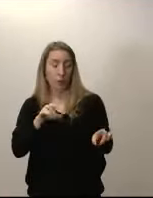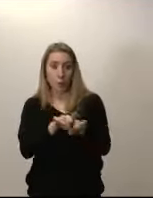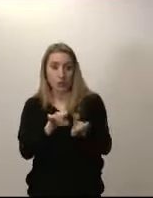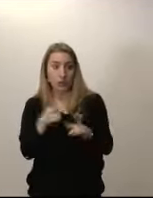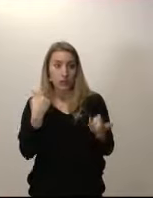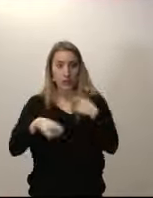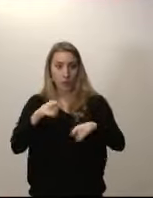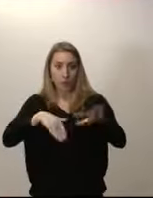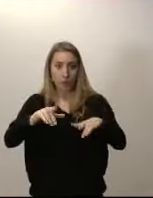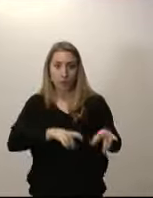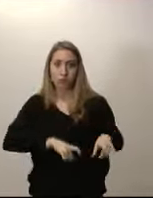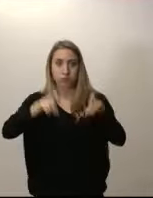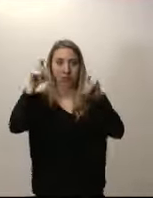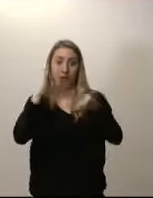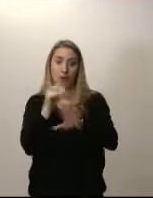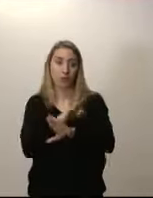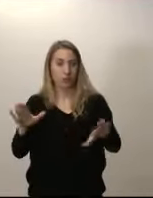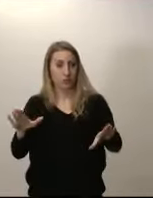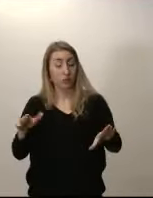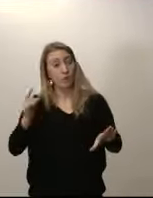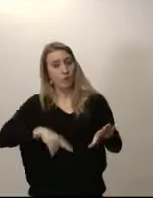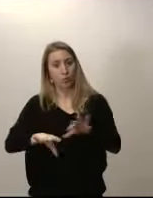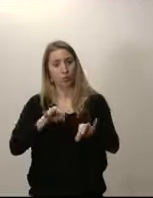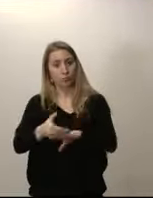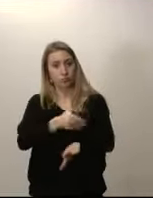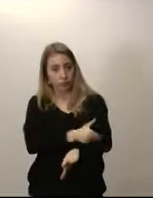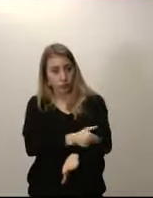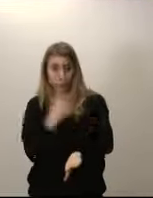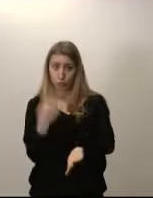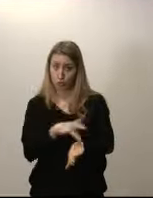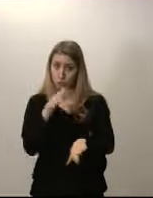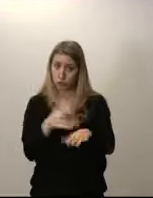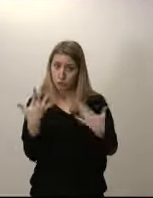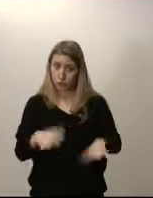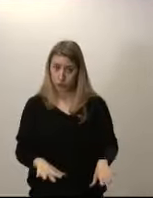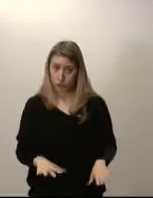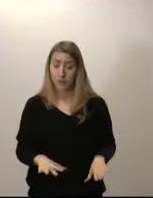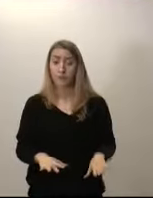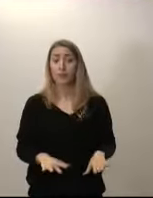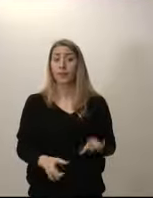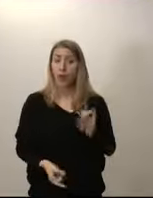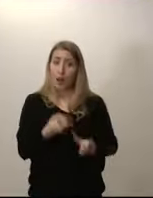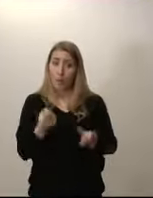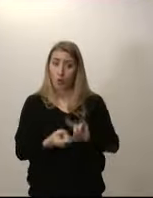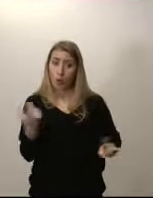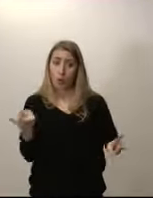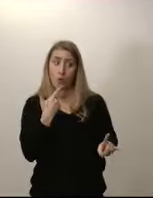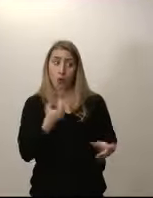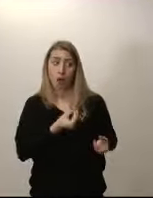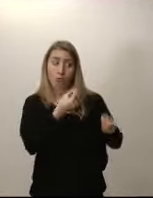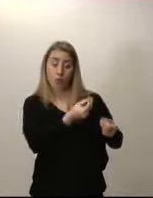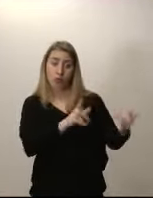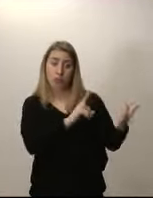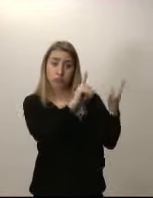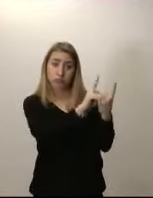fonctionnement qui augmentent. Il faudra bien, à un moment donné, faire des choix. Nous les avons faits. Pour avoir une crédibilité, comme le disait M. Louis, au niveau des banques, les